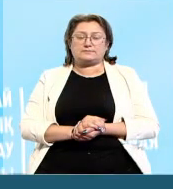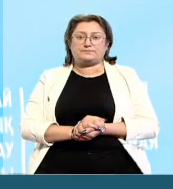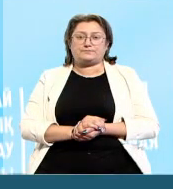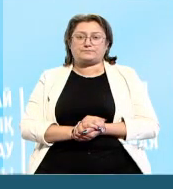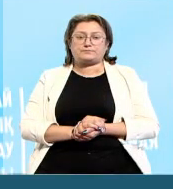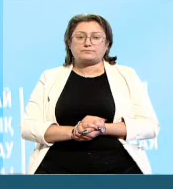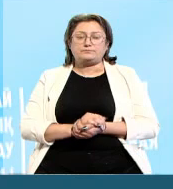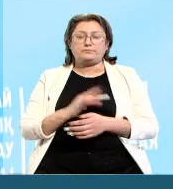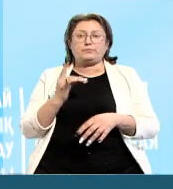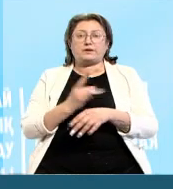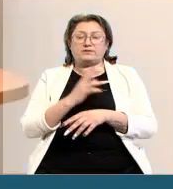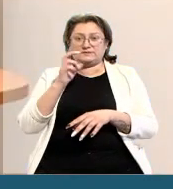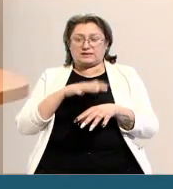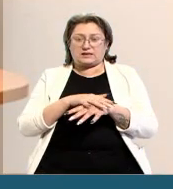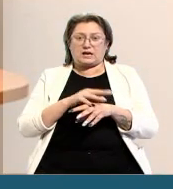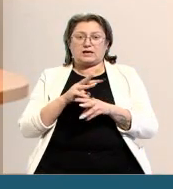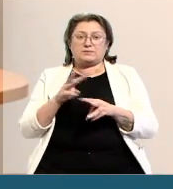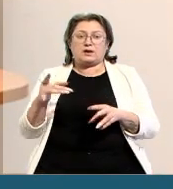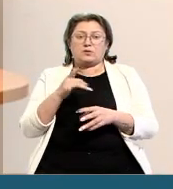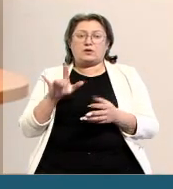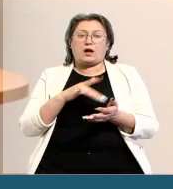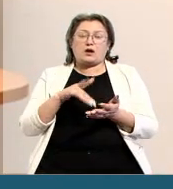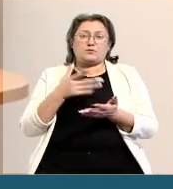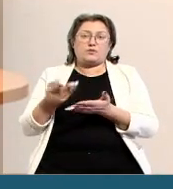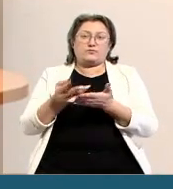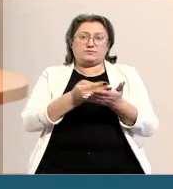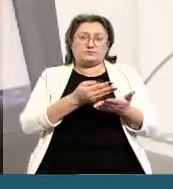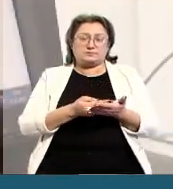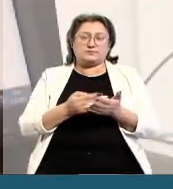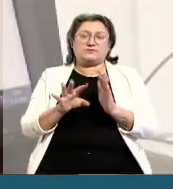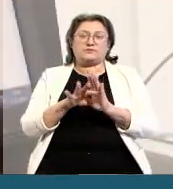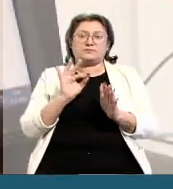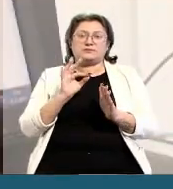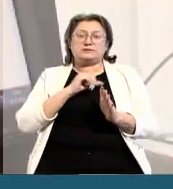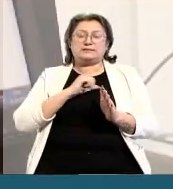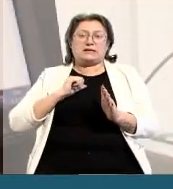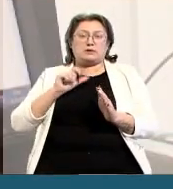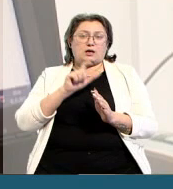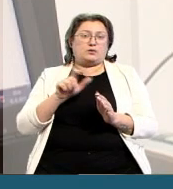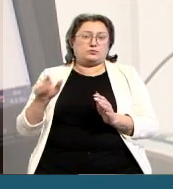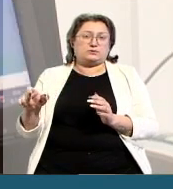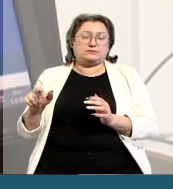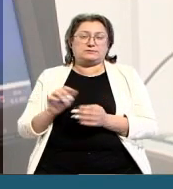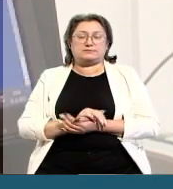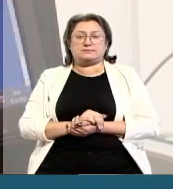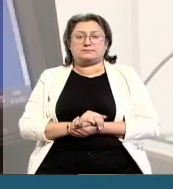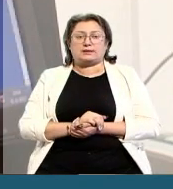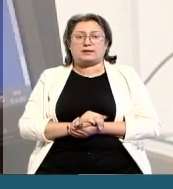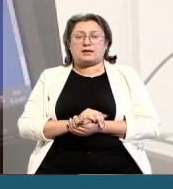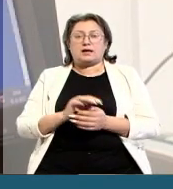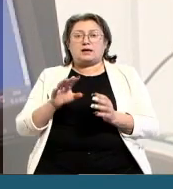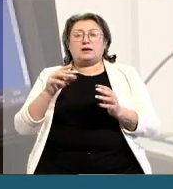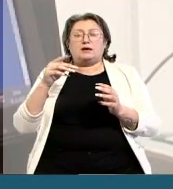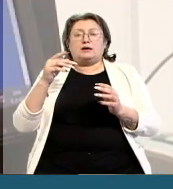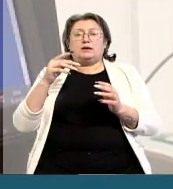Елімізде алғаш рет аудан мен облыстағы маңызы бар қала әкімдерін халық өзі сайлайды. Пилоттық жоба 17 облыс пен аймақтық маңызы бар